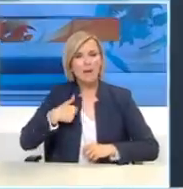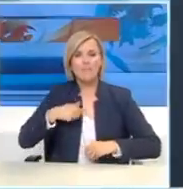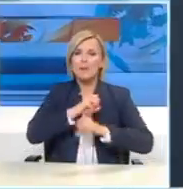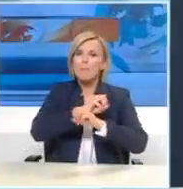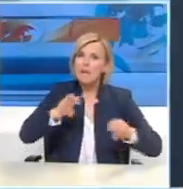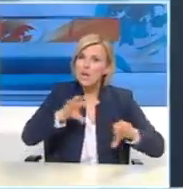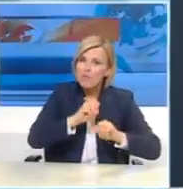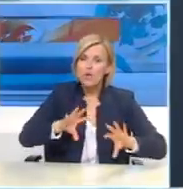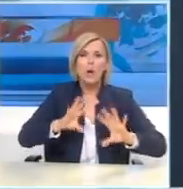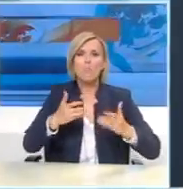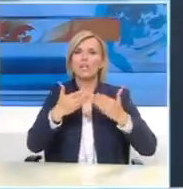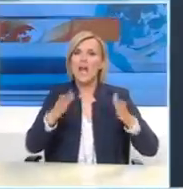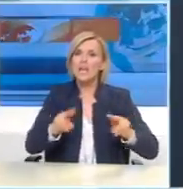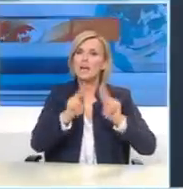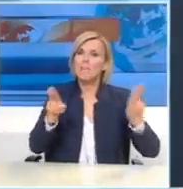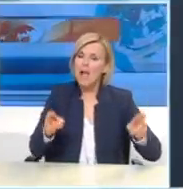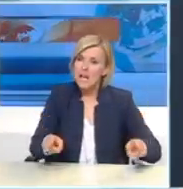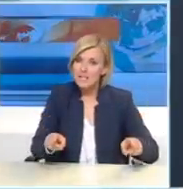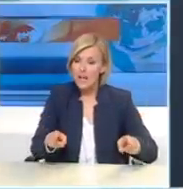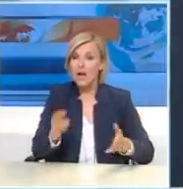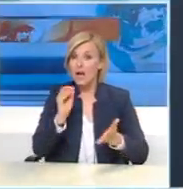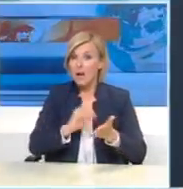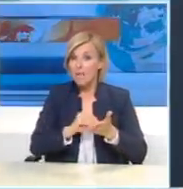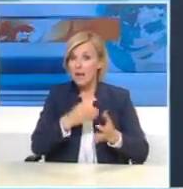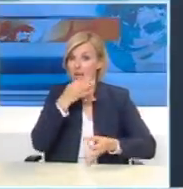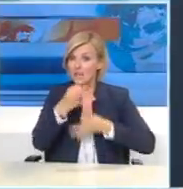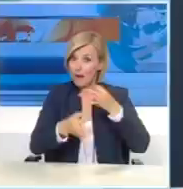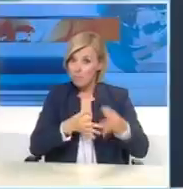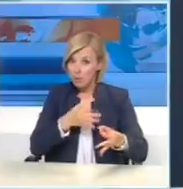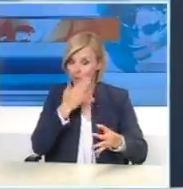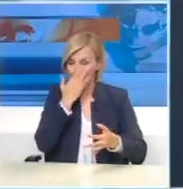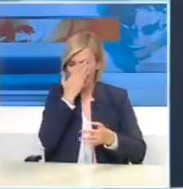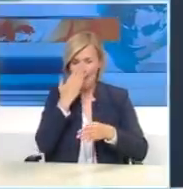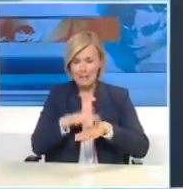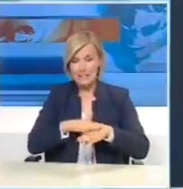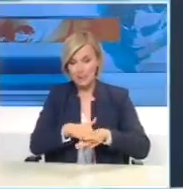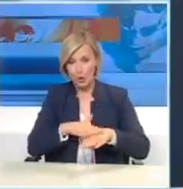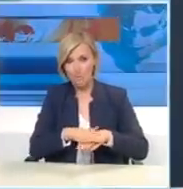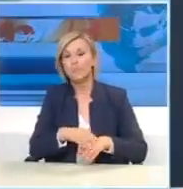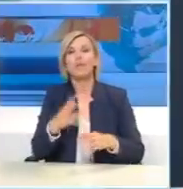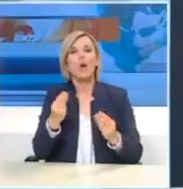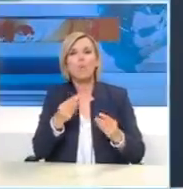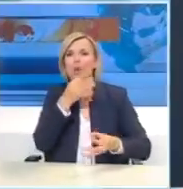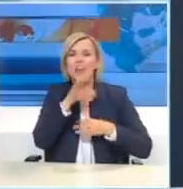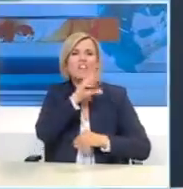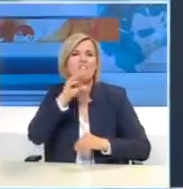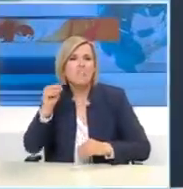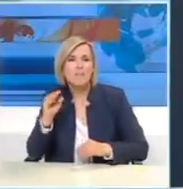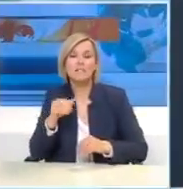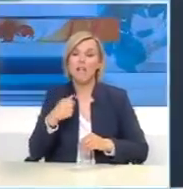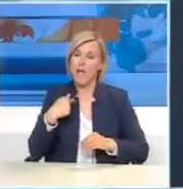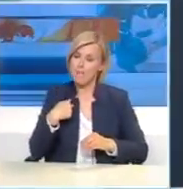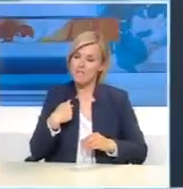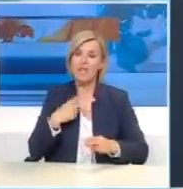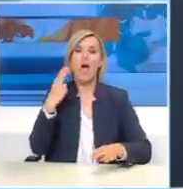τι ανοίγει και πότε ανοίγει. Θα ήθελα να επισημάνω ότι πολλά από αυτά ανήκουν σε σφαίρα φαντασίας ή απολύτων εικασιών. Θα υπάρξει επίσημη